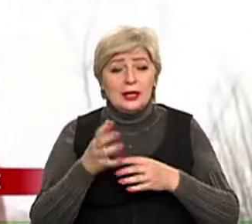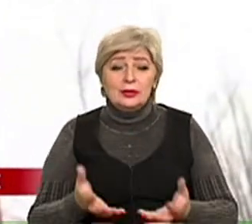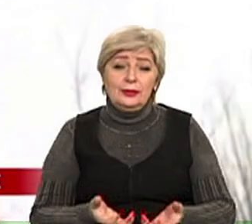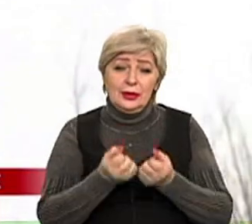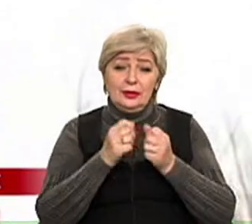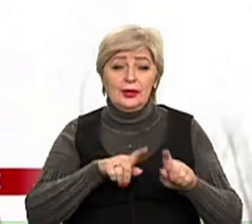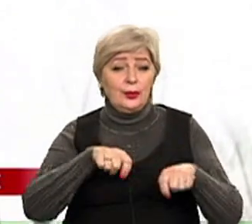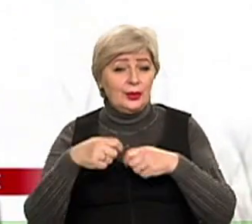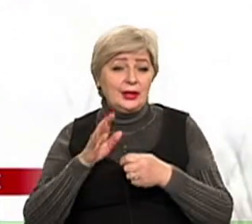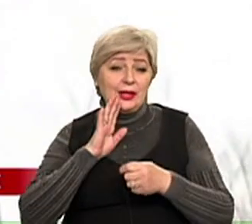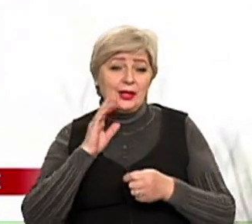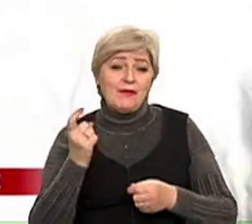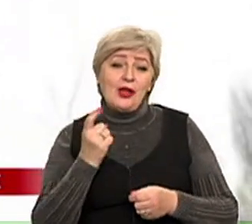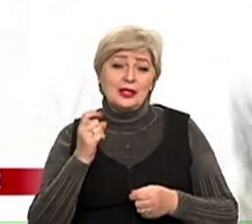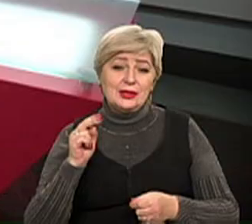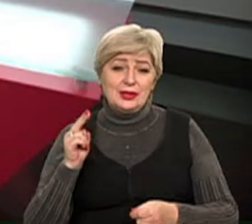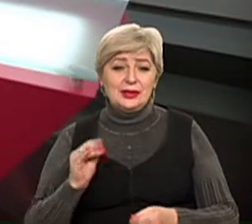передали власниці.